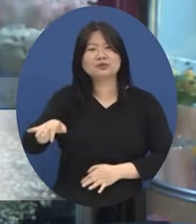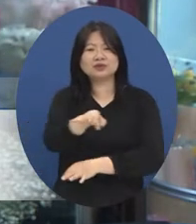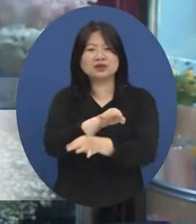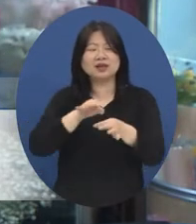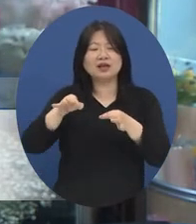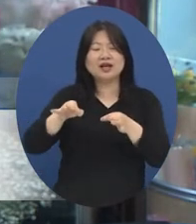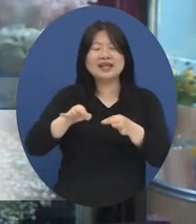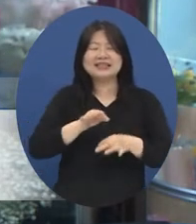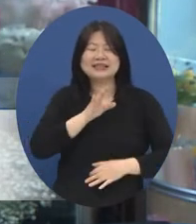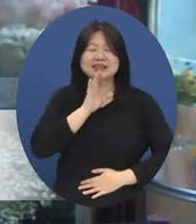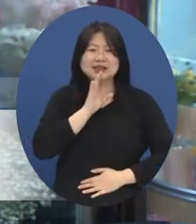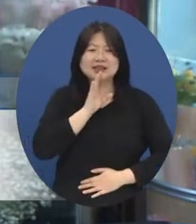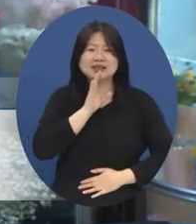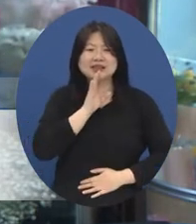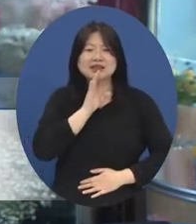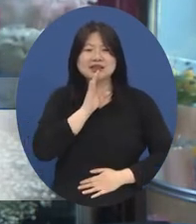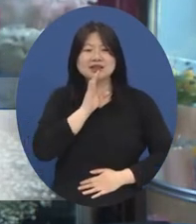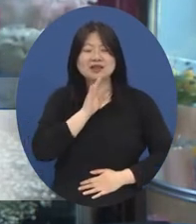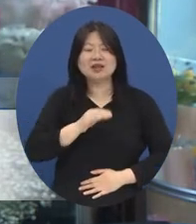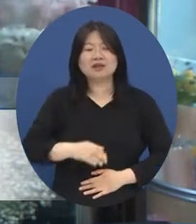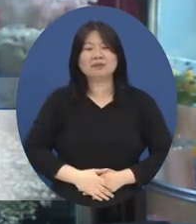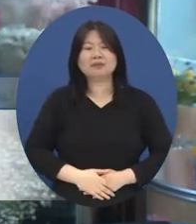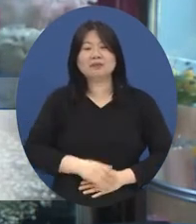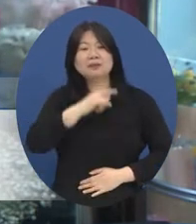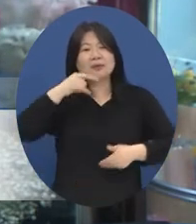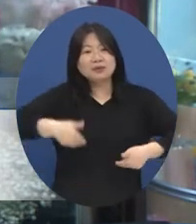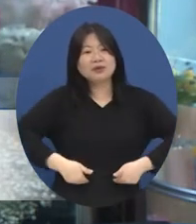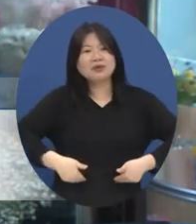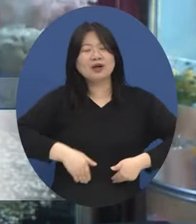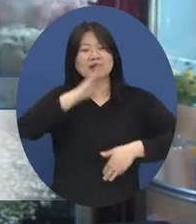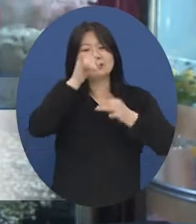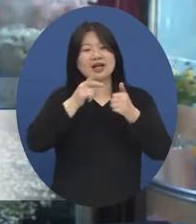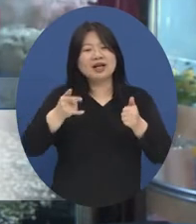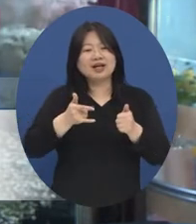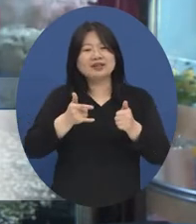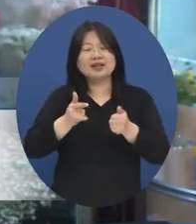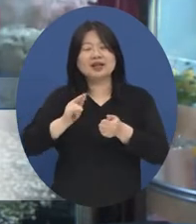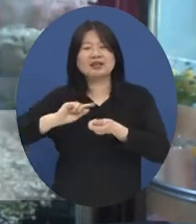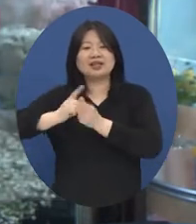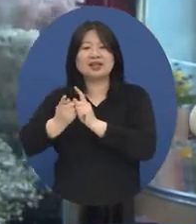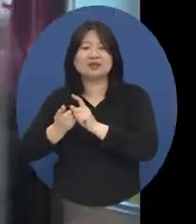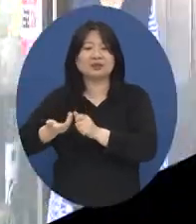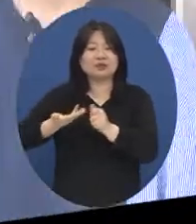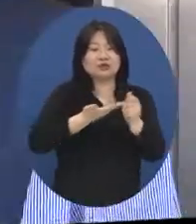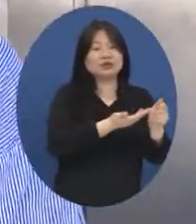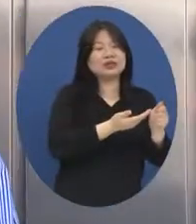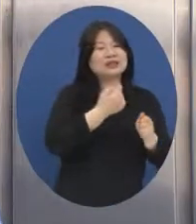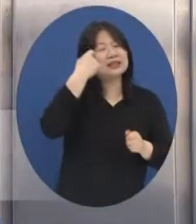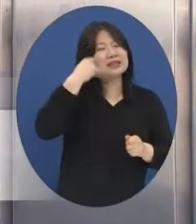경기가 정말 그 피가 필요한 환자에게 수혈을 해주는 거라고 할까?